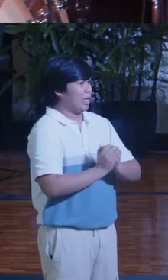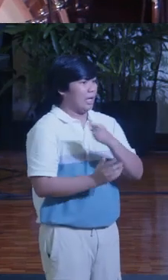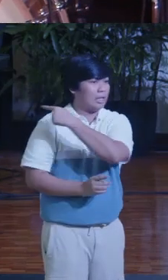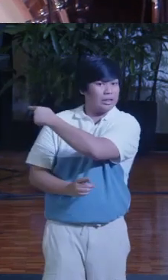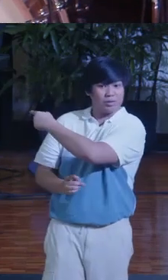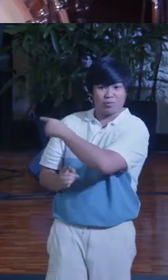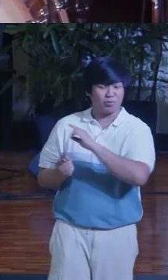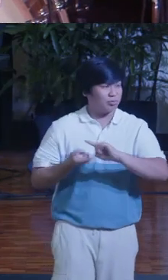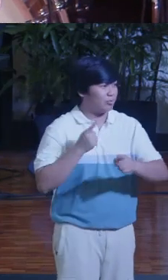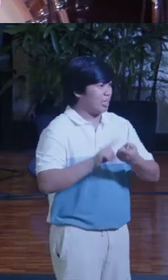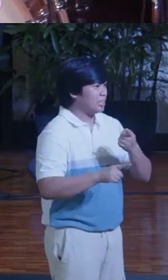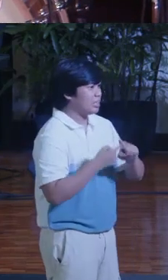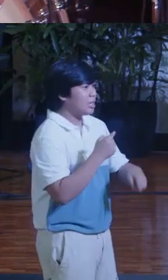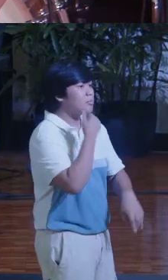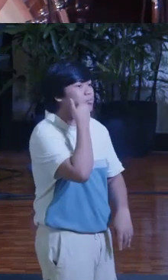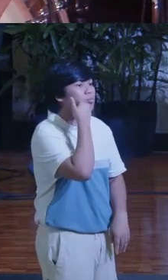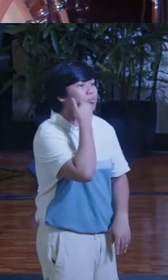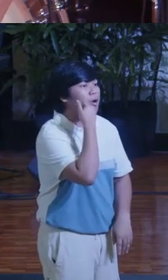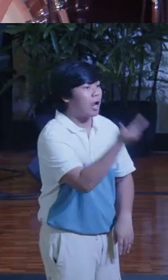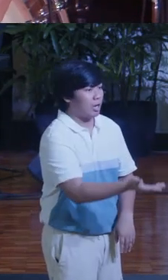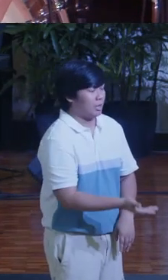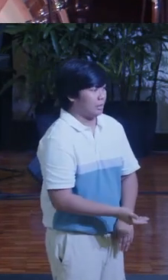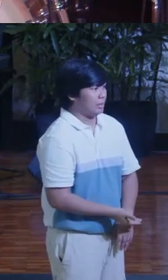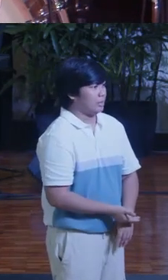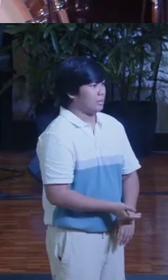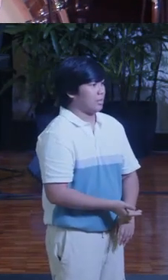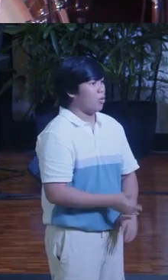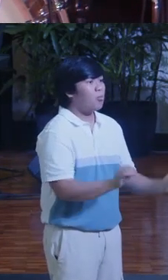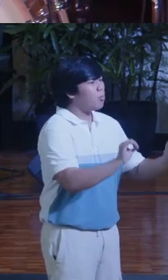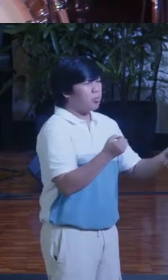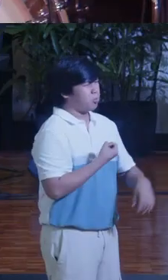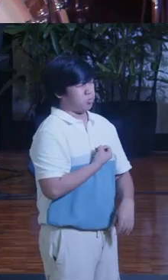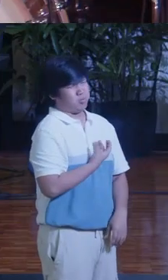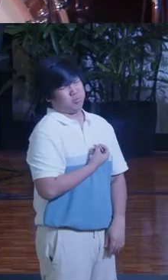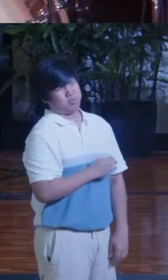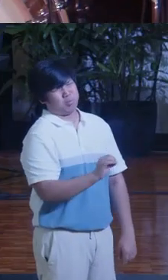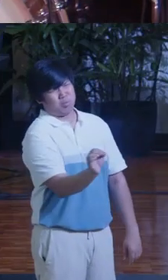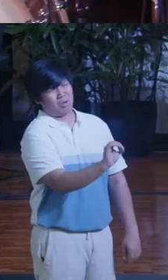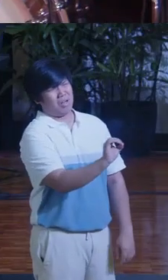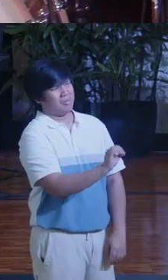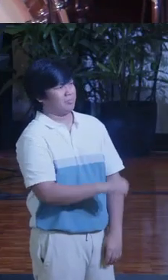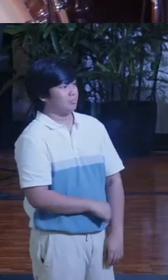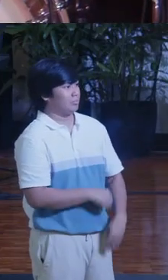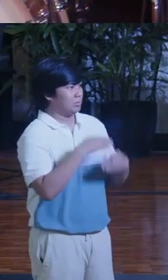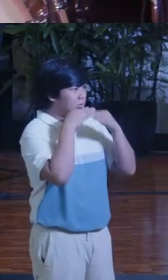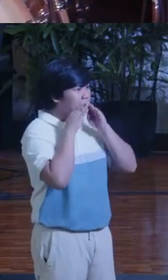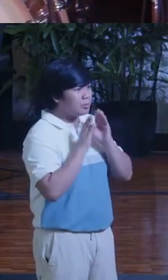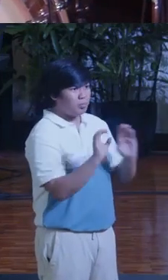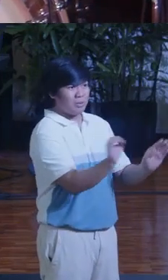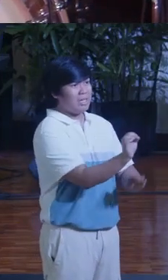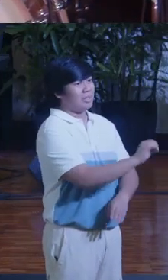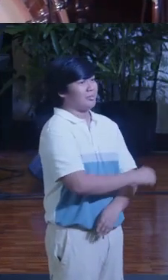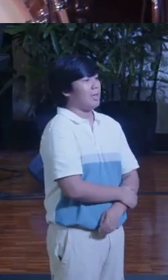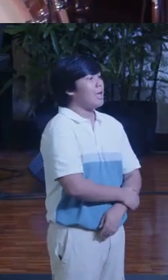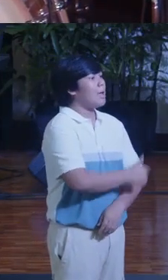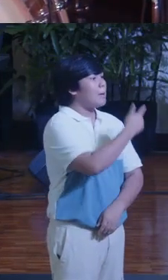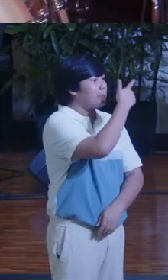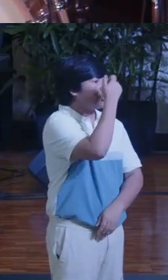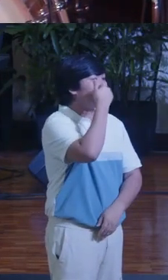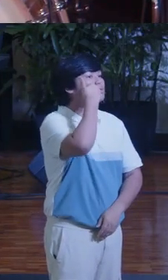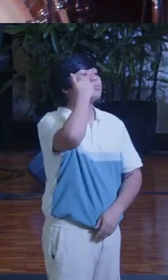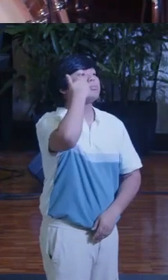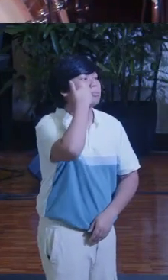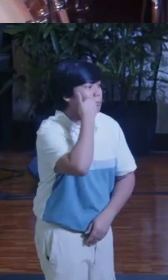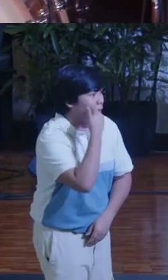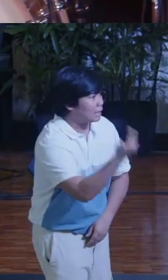ang hininga, wala po silang takot, wala po silang lungkot, sapagkat ang kamatayan ng